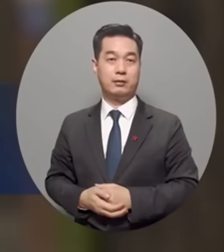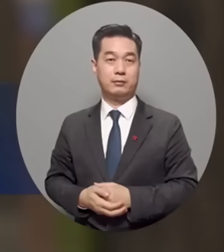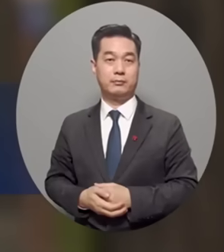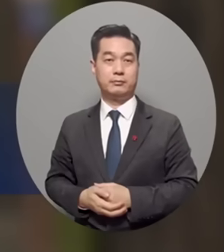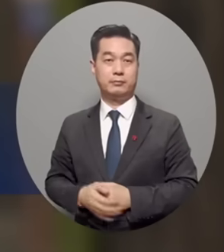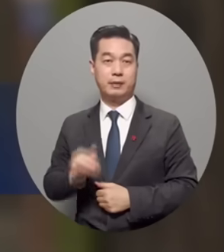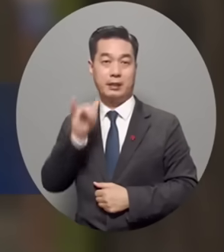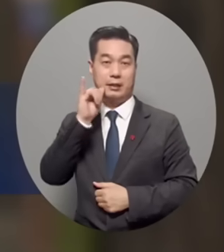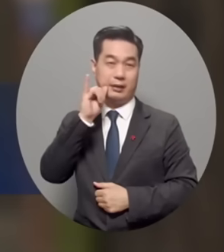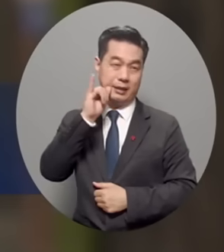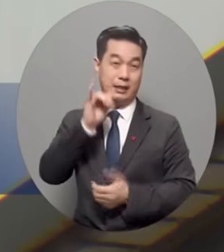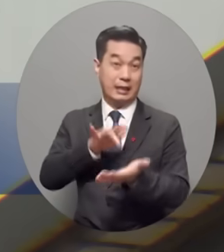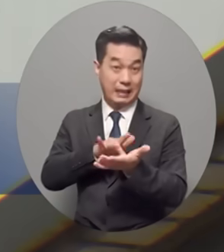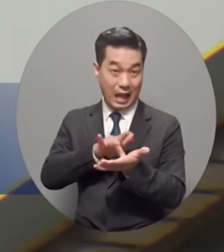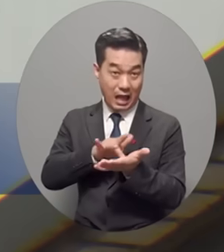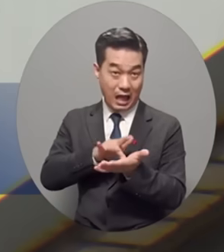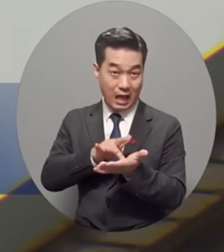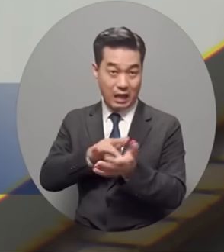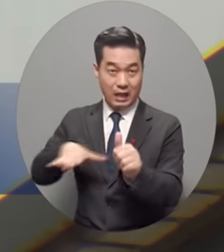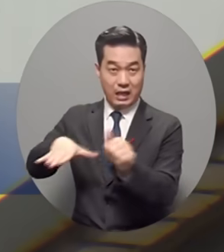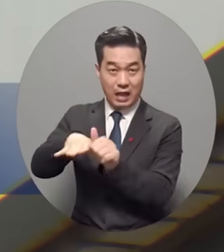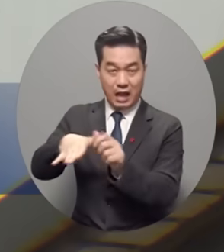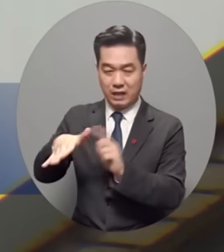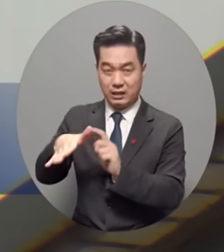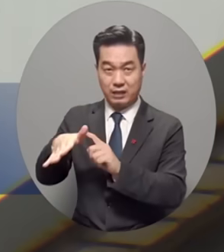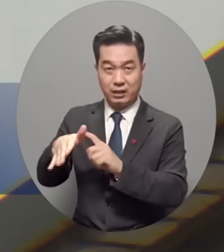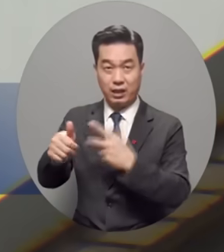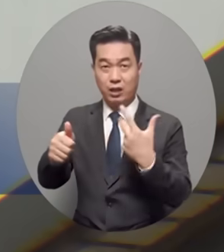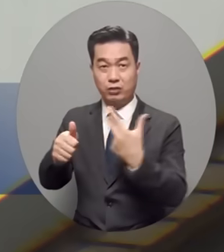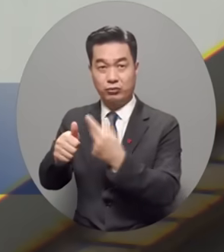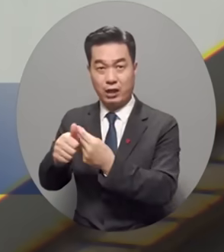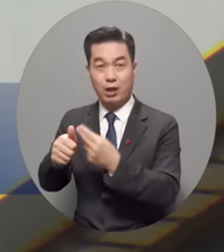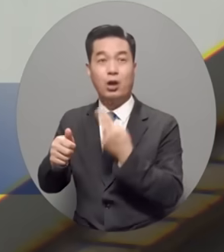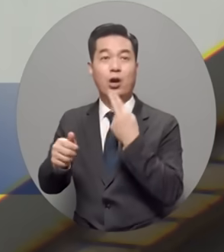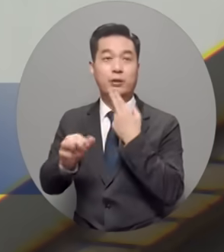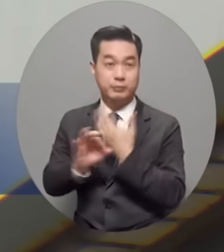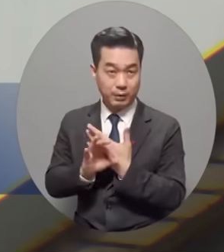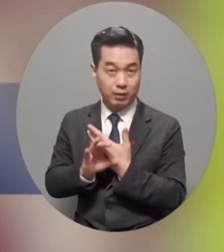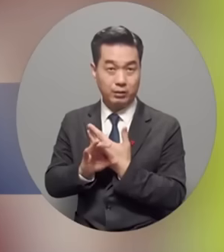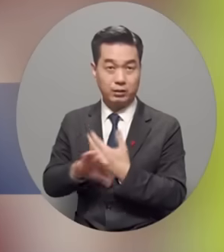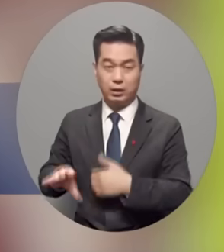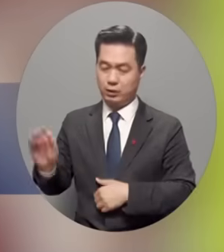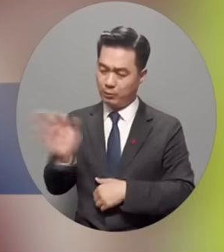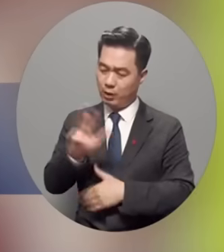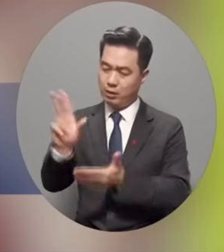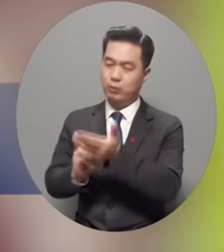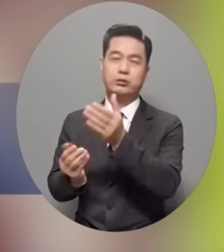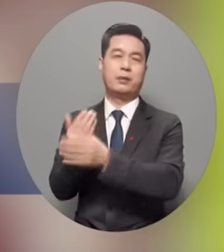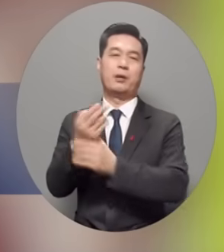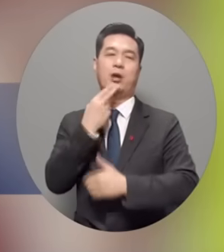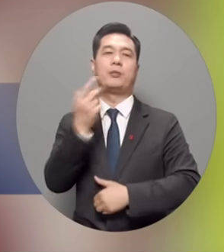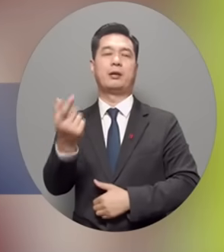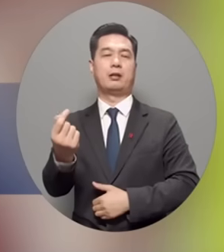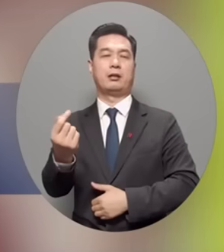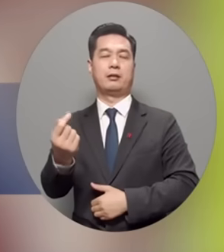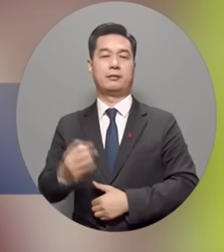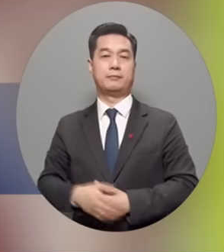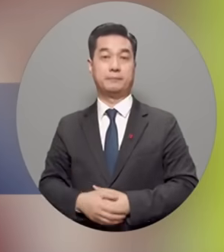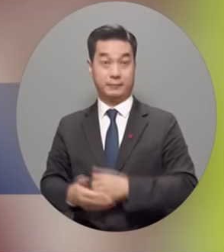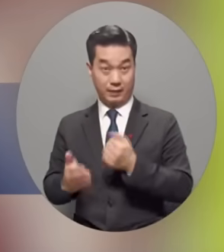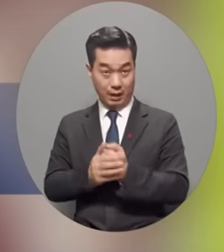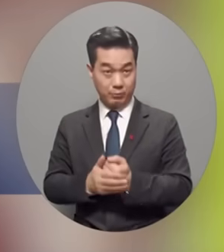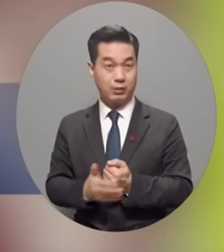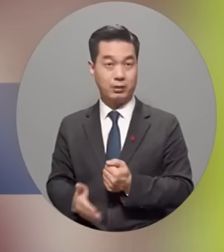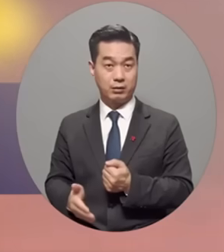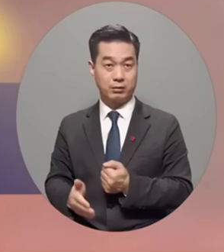향정신성 약품을 가해자한테 투약을 안 했으면 애시당초 또 이런 일은 없었을 거고 해서는 안